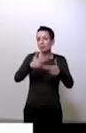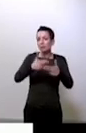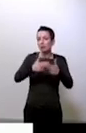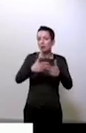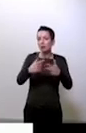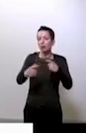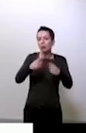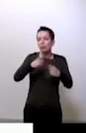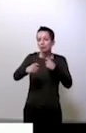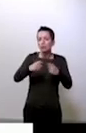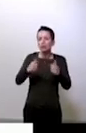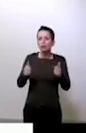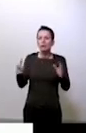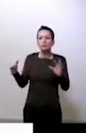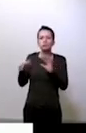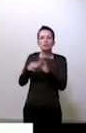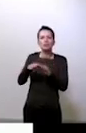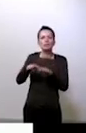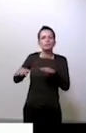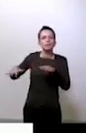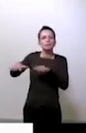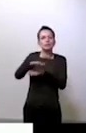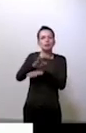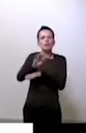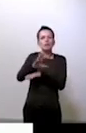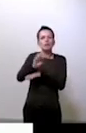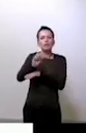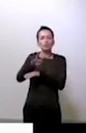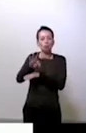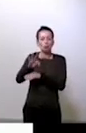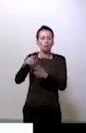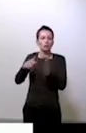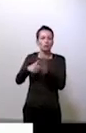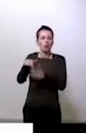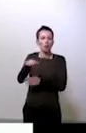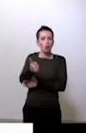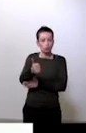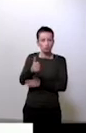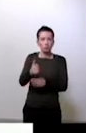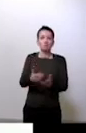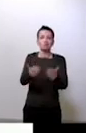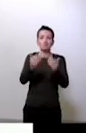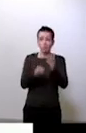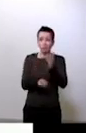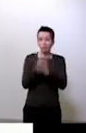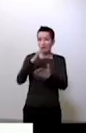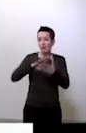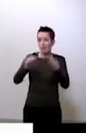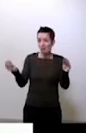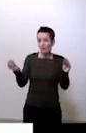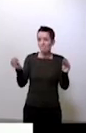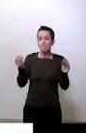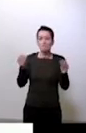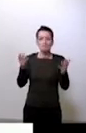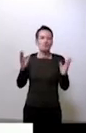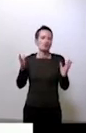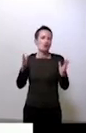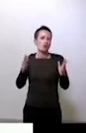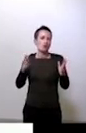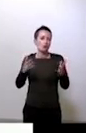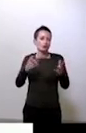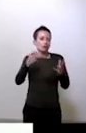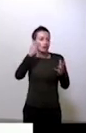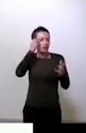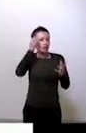avec les bassins à flot en 2011. Ensuite, on est passé à une nouvelle figure en poussant l'innovation